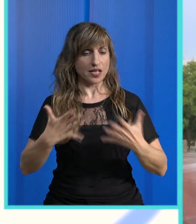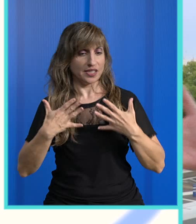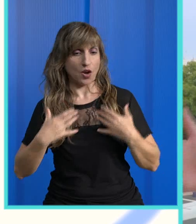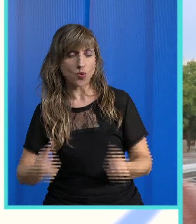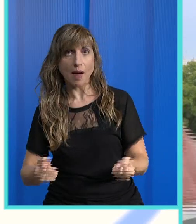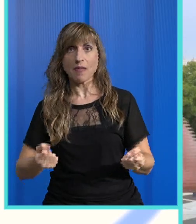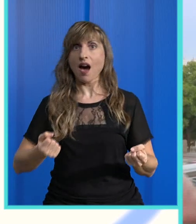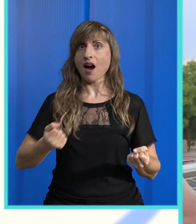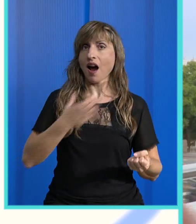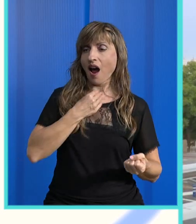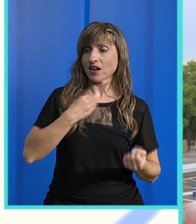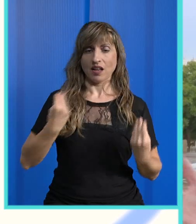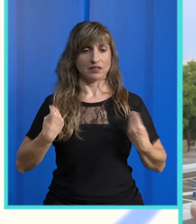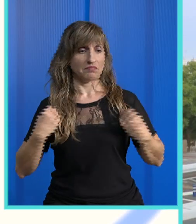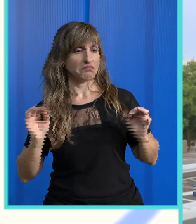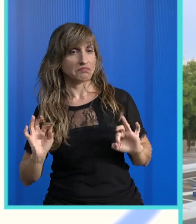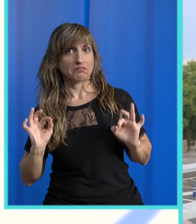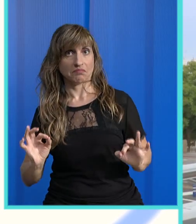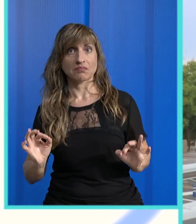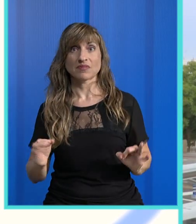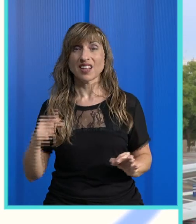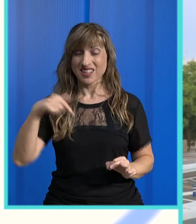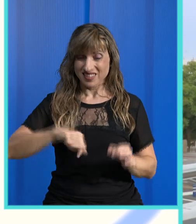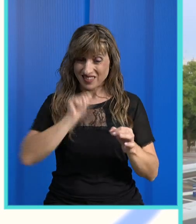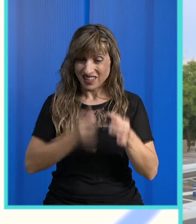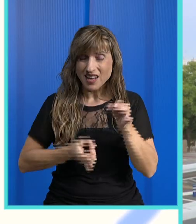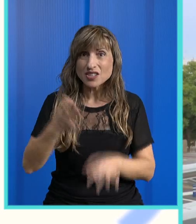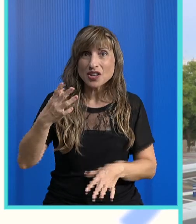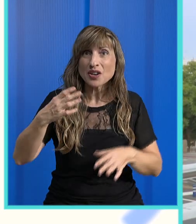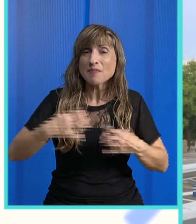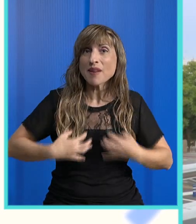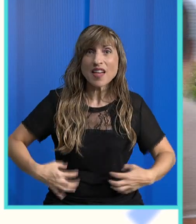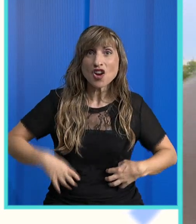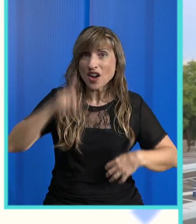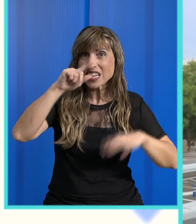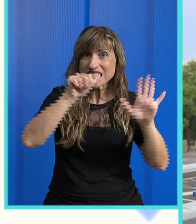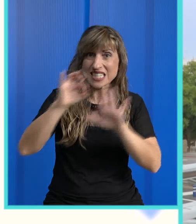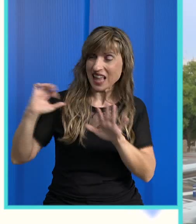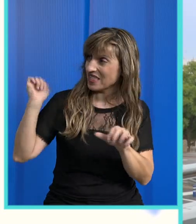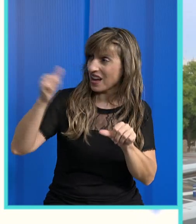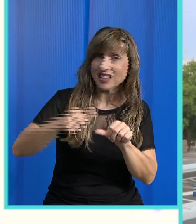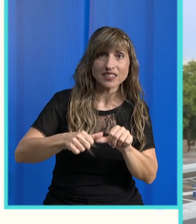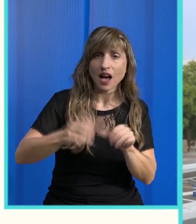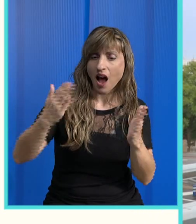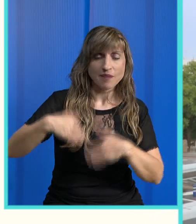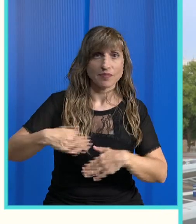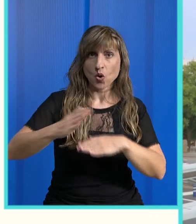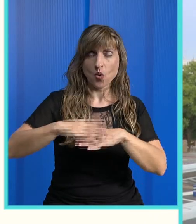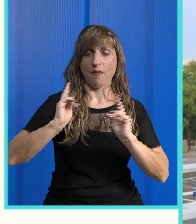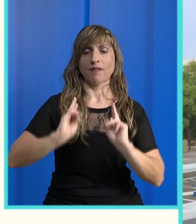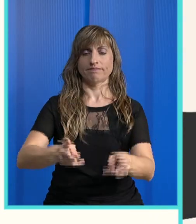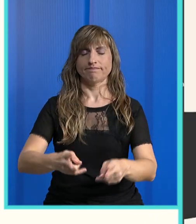com hi ha en altres llocs i que, malauradament, aquí a Badalona fa més de 60 anys que no la tenim per culpa d'aquesta infraestructura.